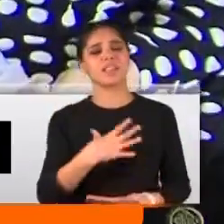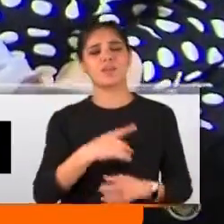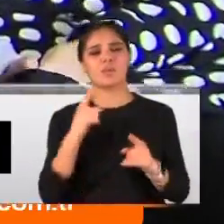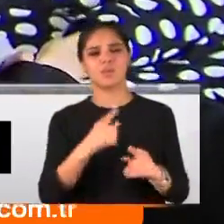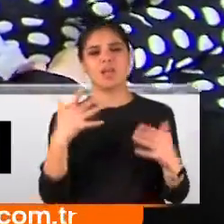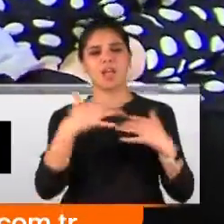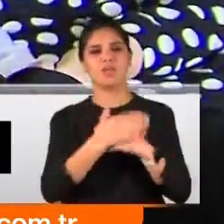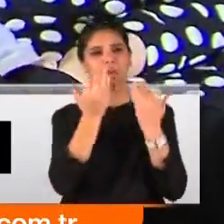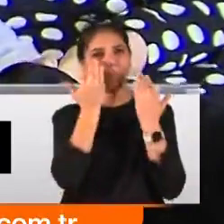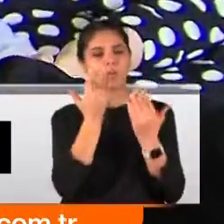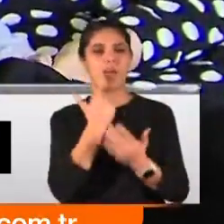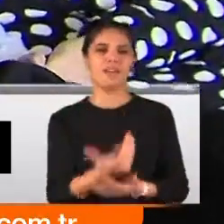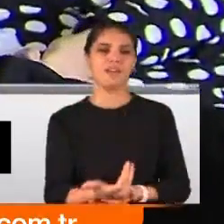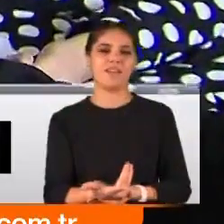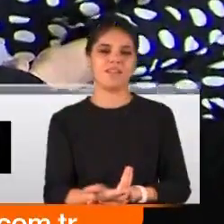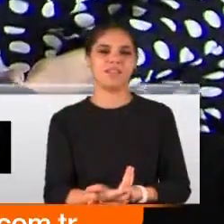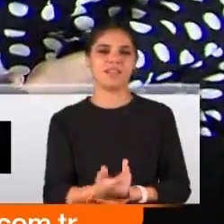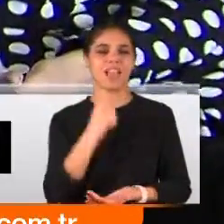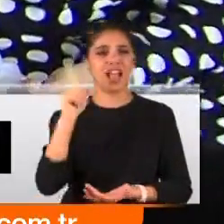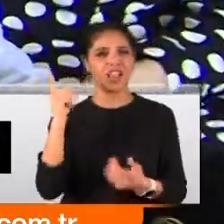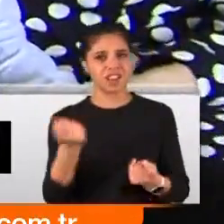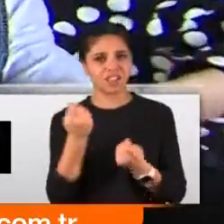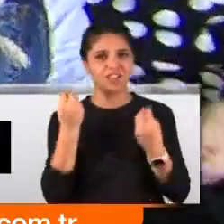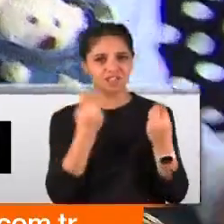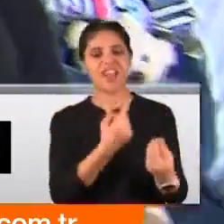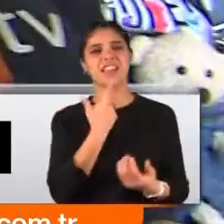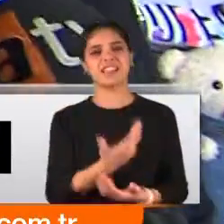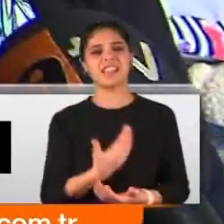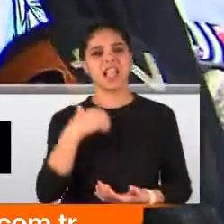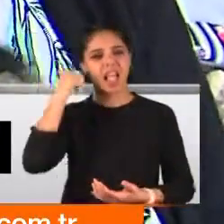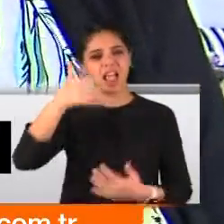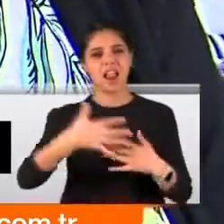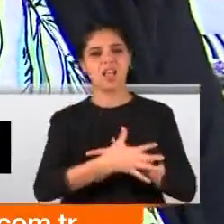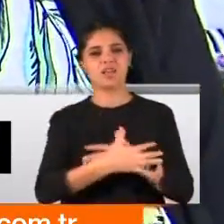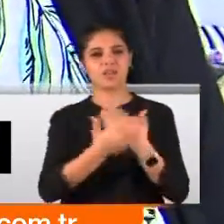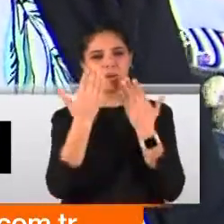o her akşam dua ediyorum sana hayırlı bir iş verene versin diye sana